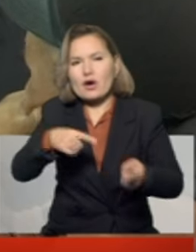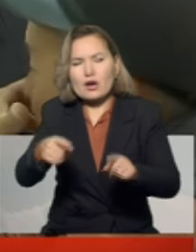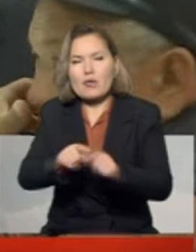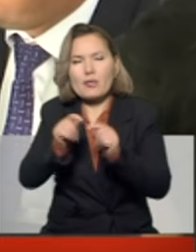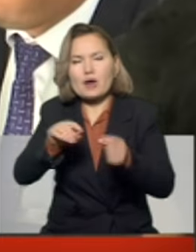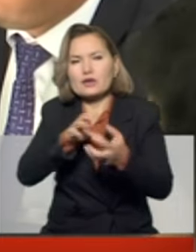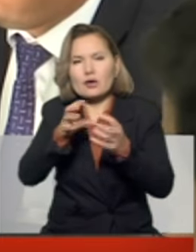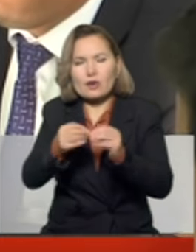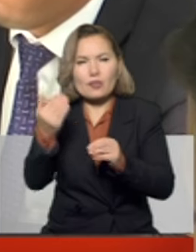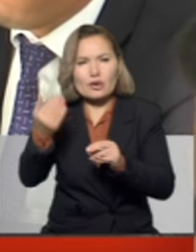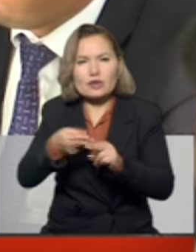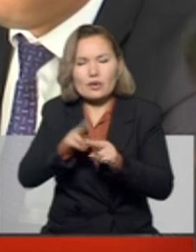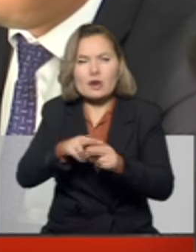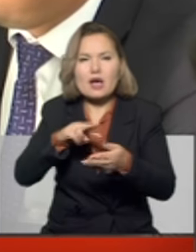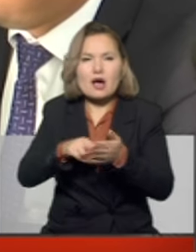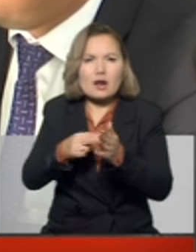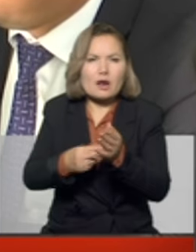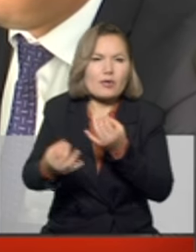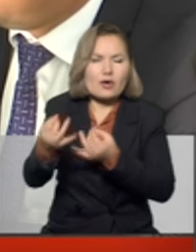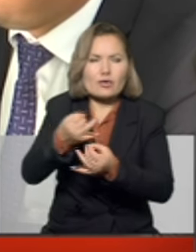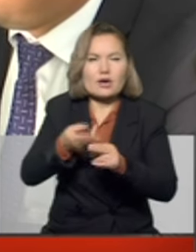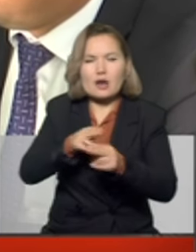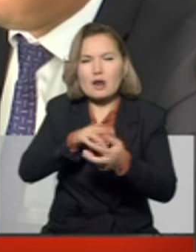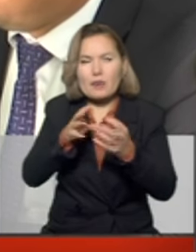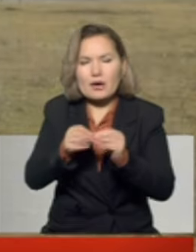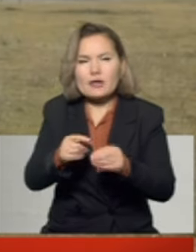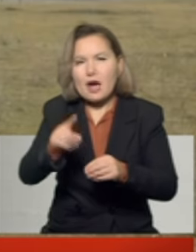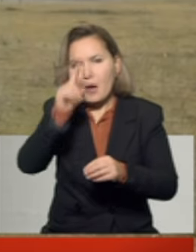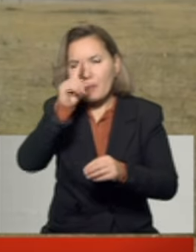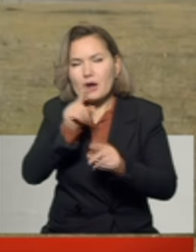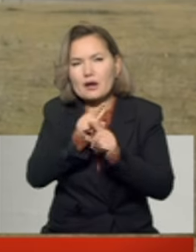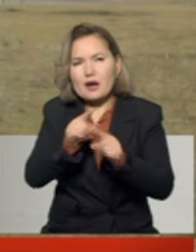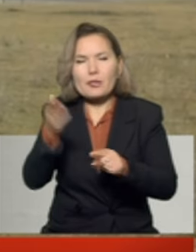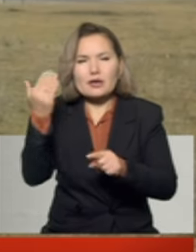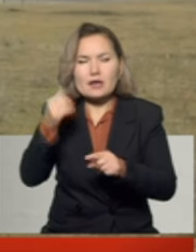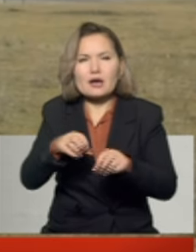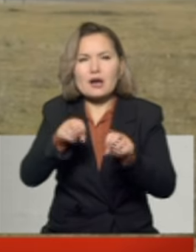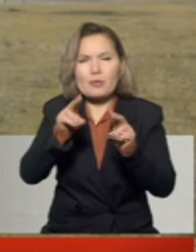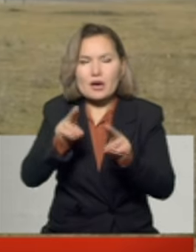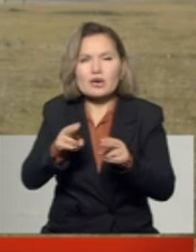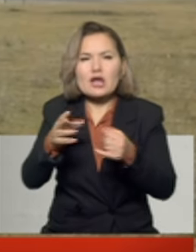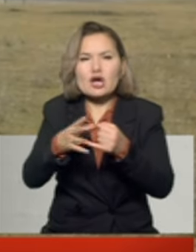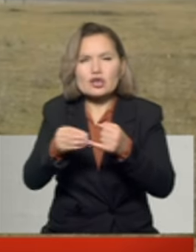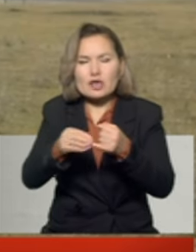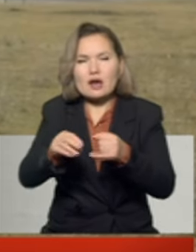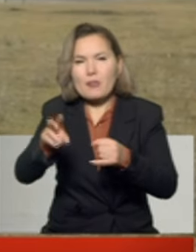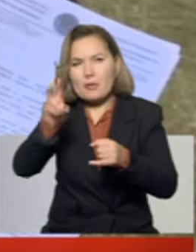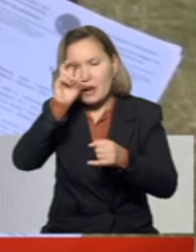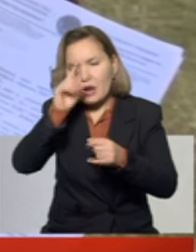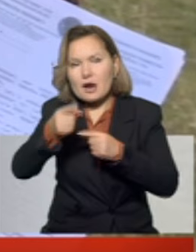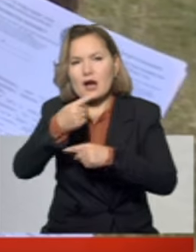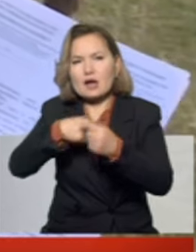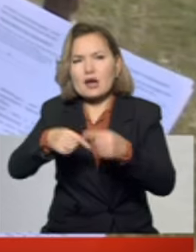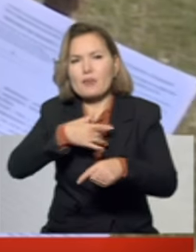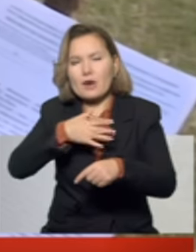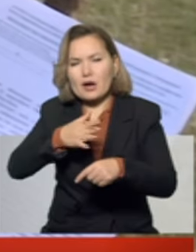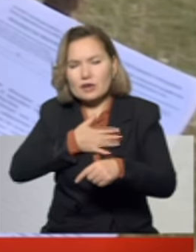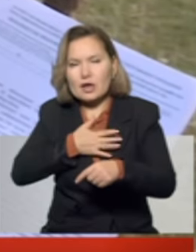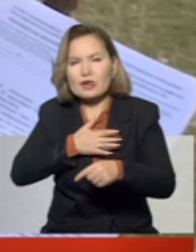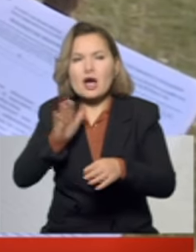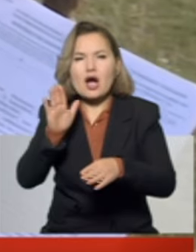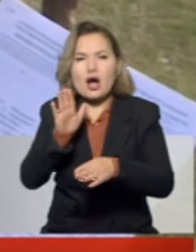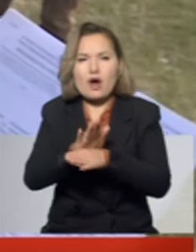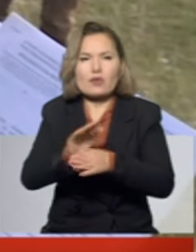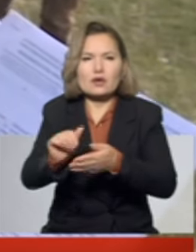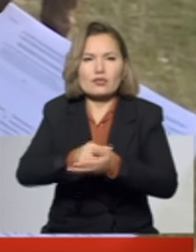орны ауыстырылуы мүмкін дейді шенеунік. Дегенмен бір ай бұрын бірнеше отбасының жерін мемлекет қажеттілігіне алу туралы қаулы